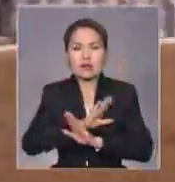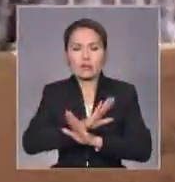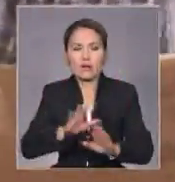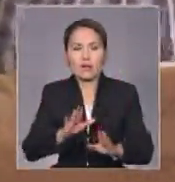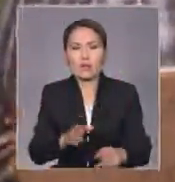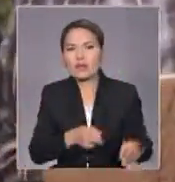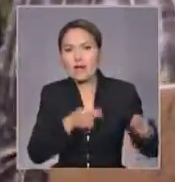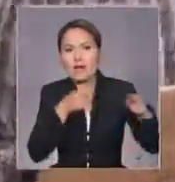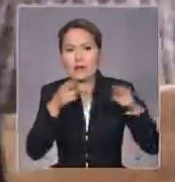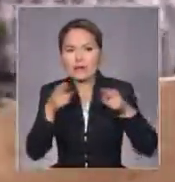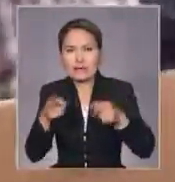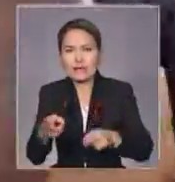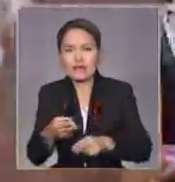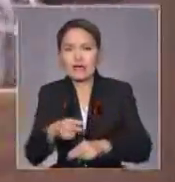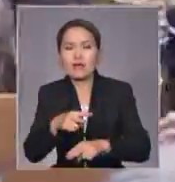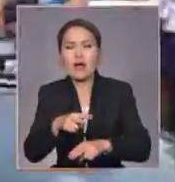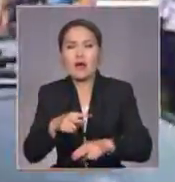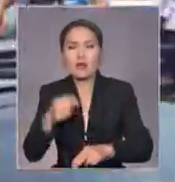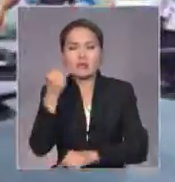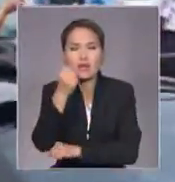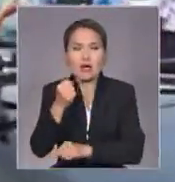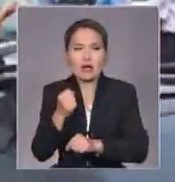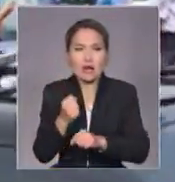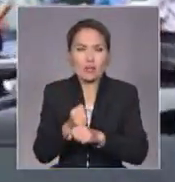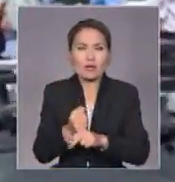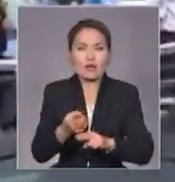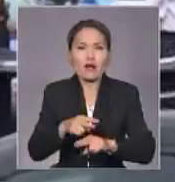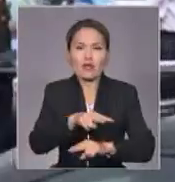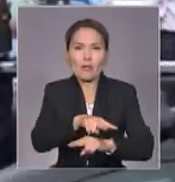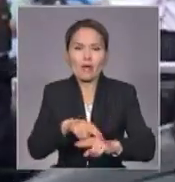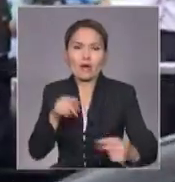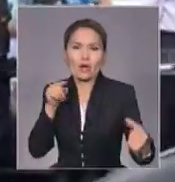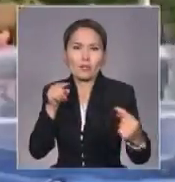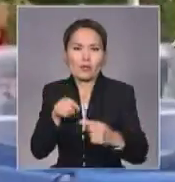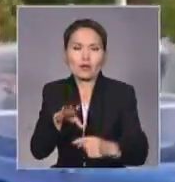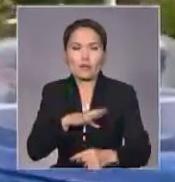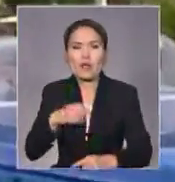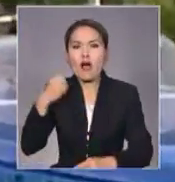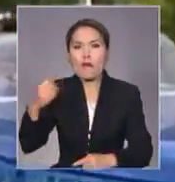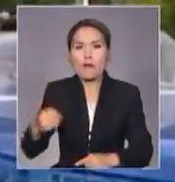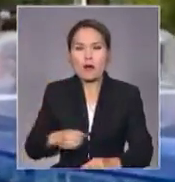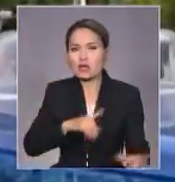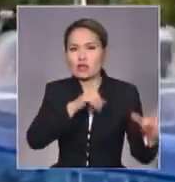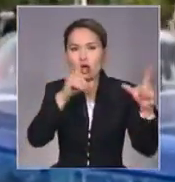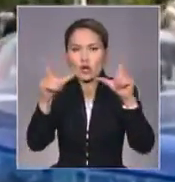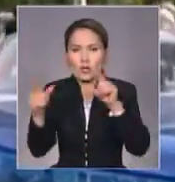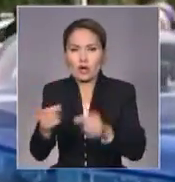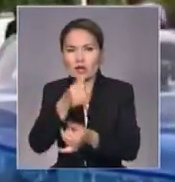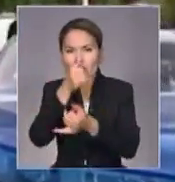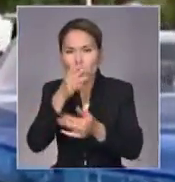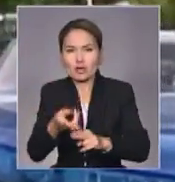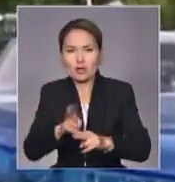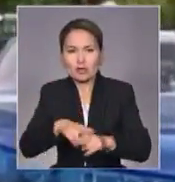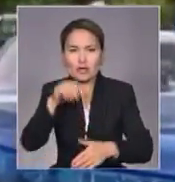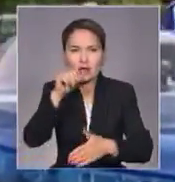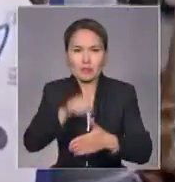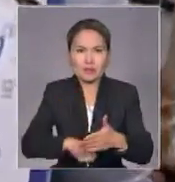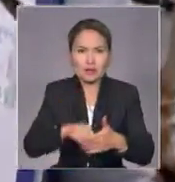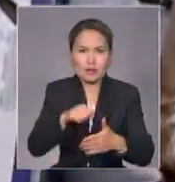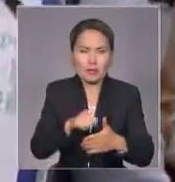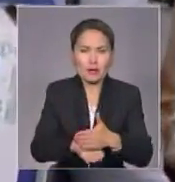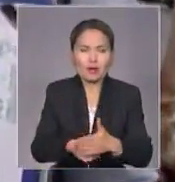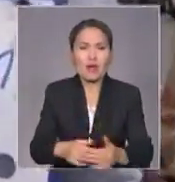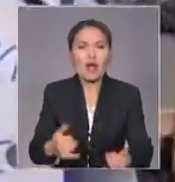жолын екі тәуліктен бері полицейлер бөгеп тұр. Дені солтүстік Африка мемлекеттерінен алып келген босқындар Франция арқылы кері құрлықтың